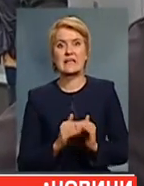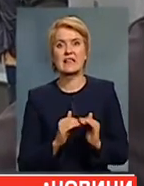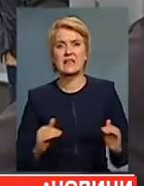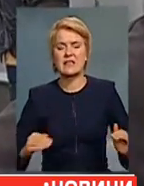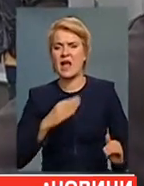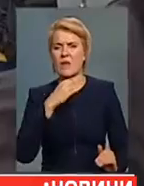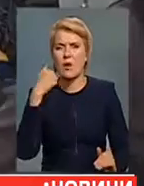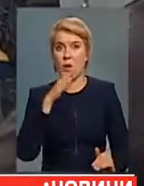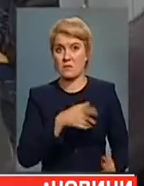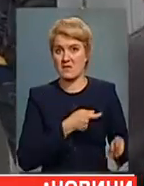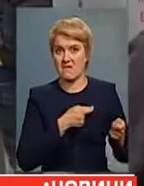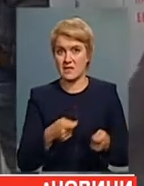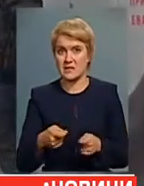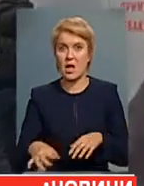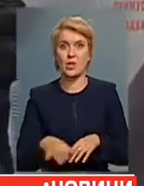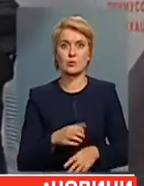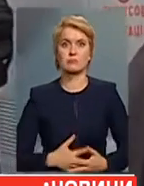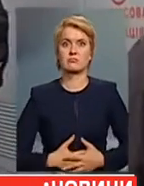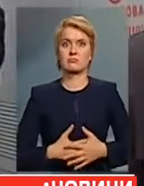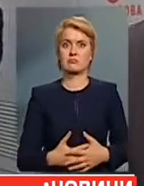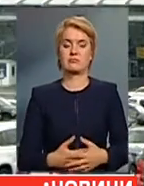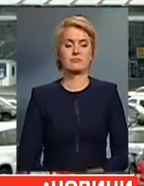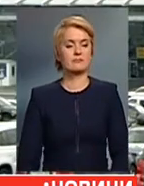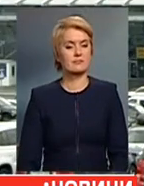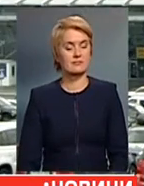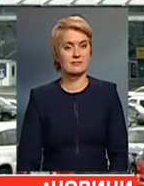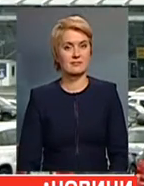років, то після візиту сюди їхні дружини вагітніють.